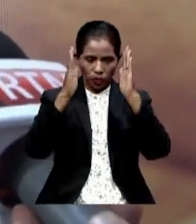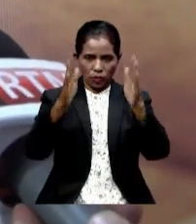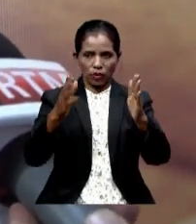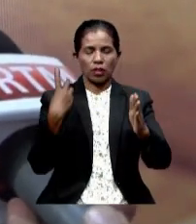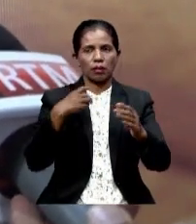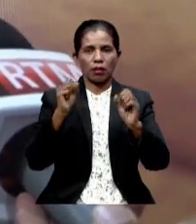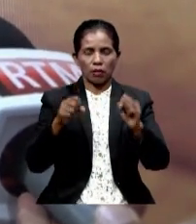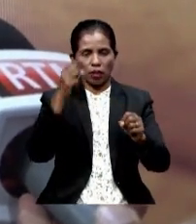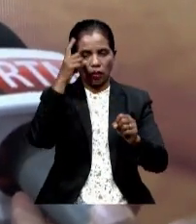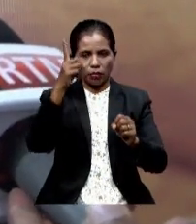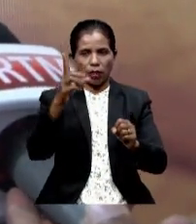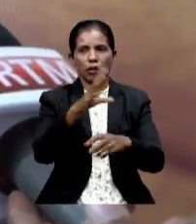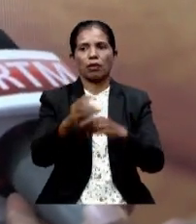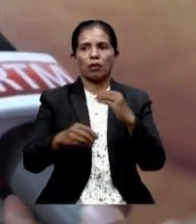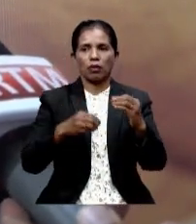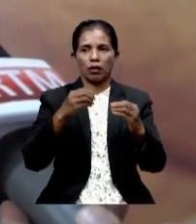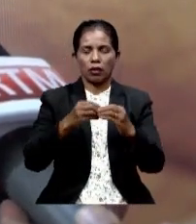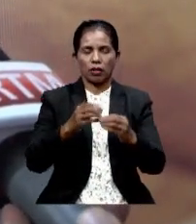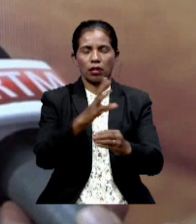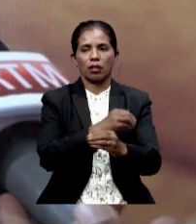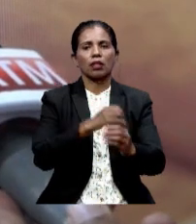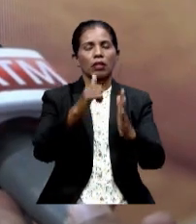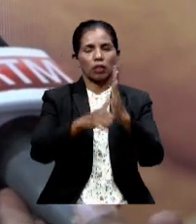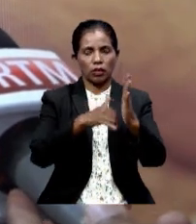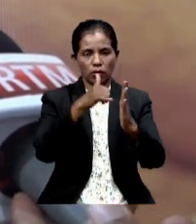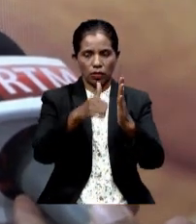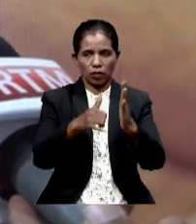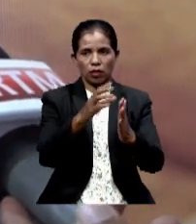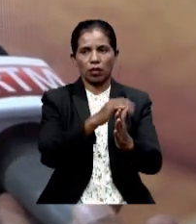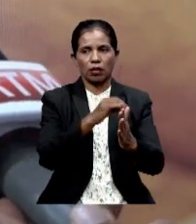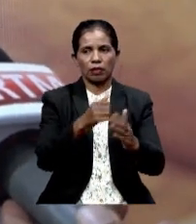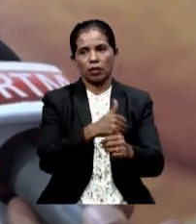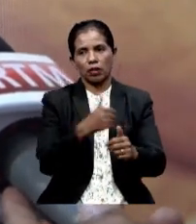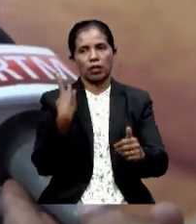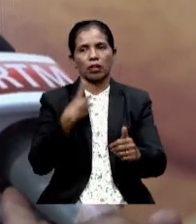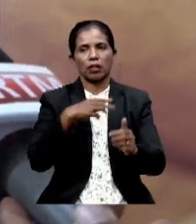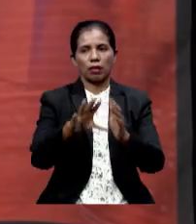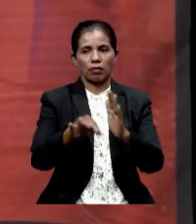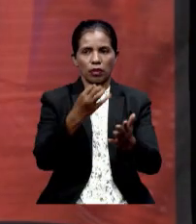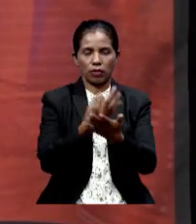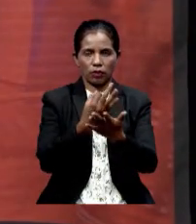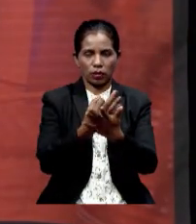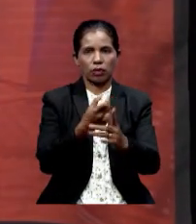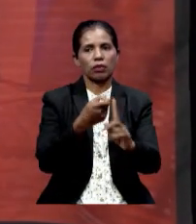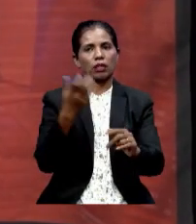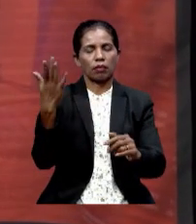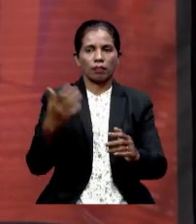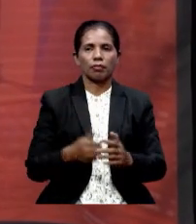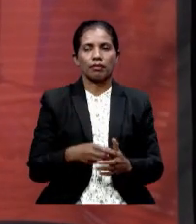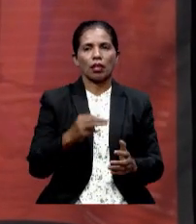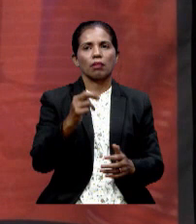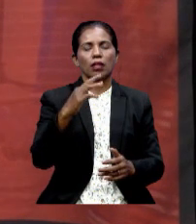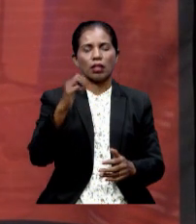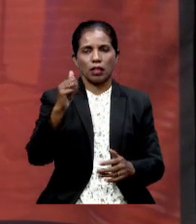bele komprenil tang plataforma YouTube, Spotify, no sir silkum emita bele hetan osang usi ba. Antartanto marima project